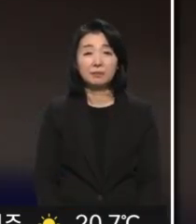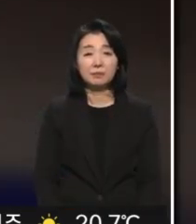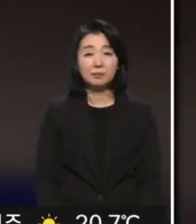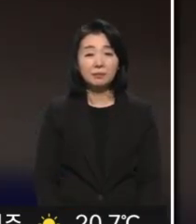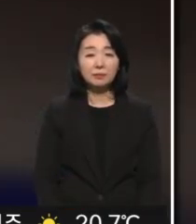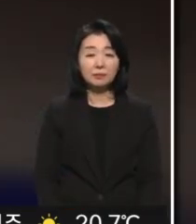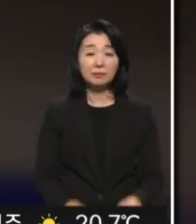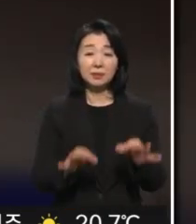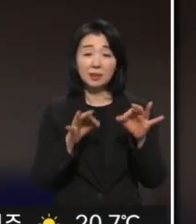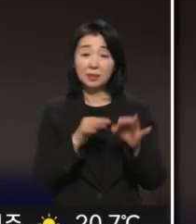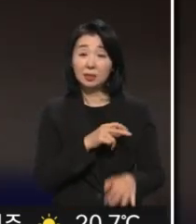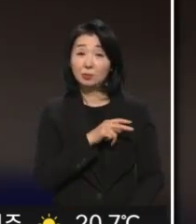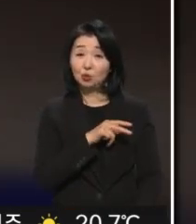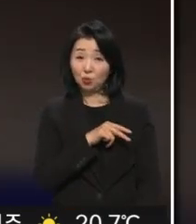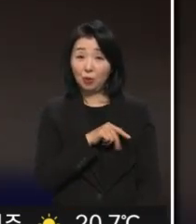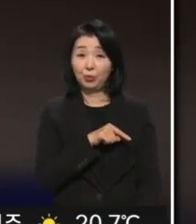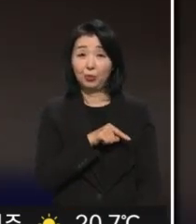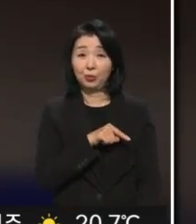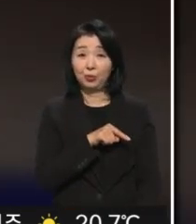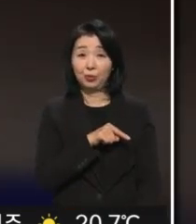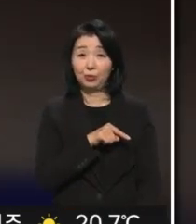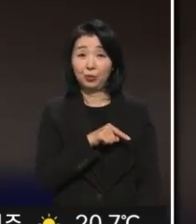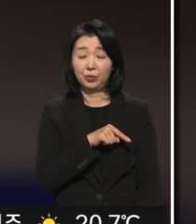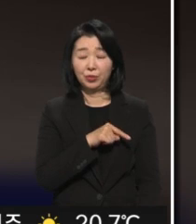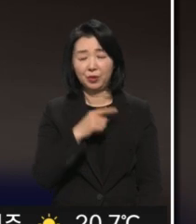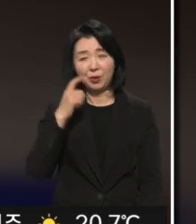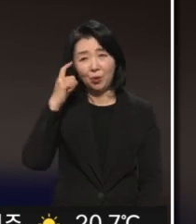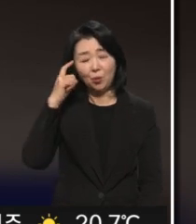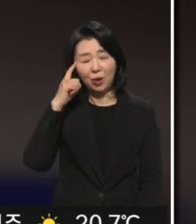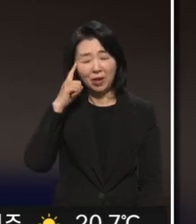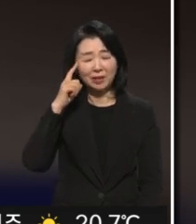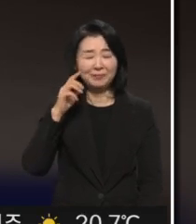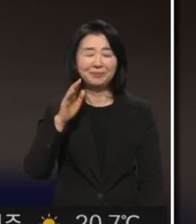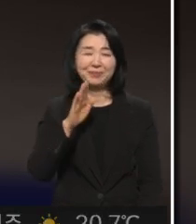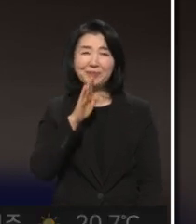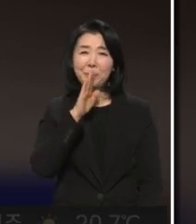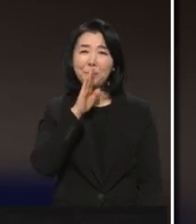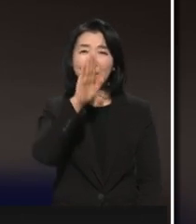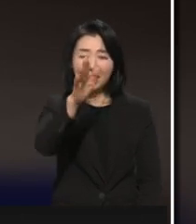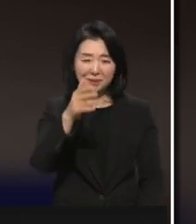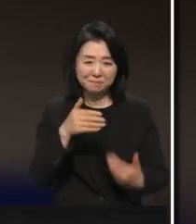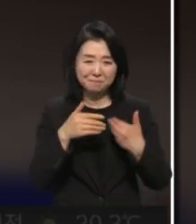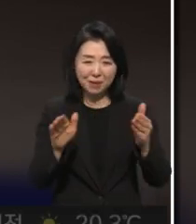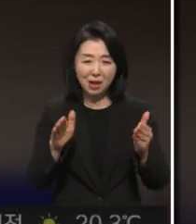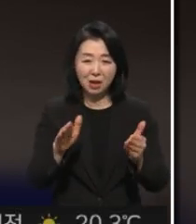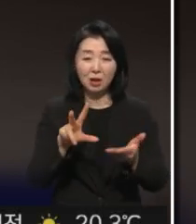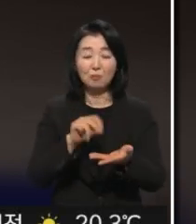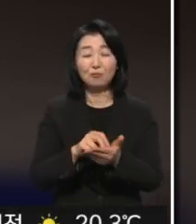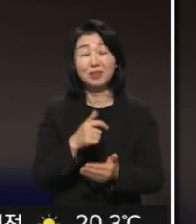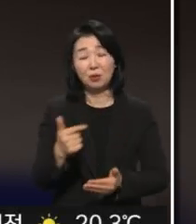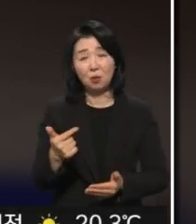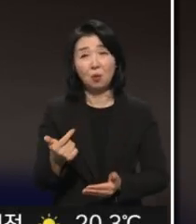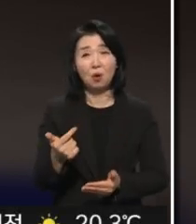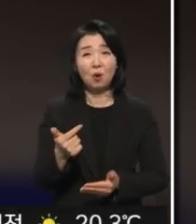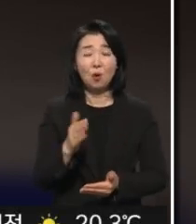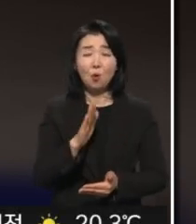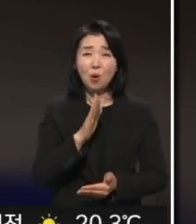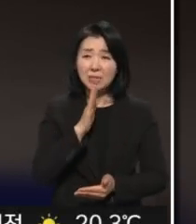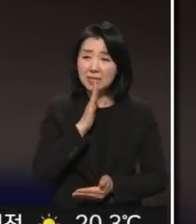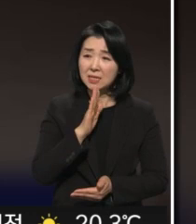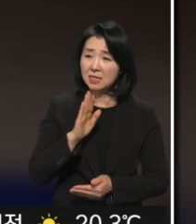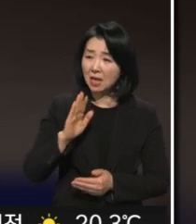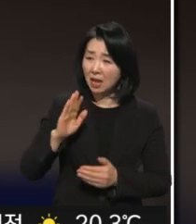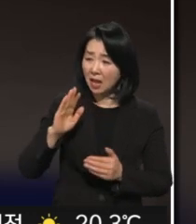김의겸 의원이 물론 직설적으로 발언을 해서 그런 일이 벌어졌죠. 팩트체크 안 됐는데 그걸